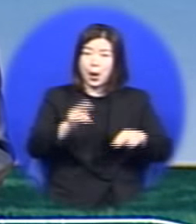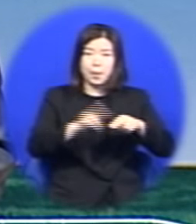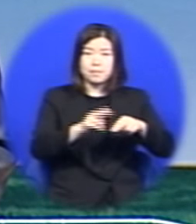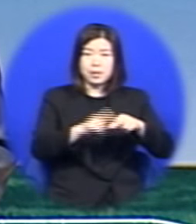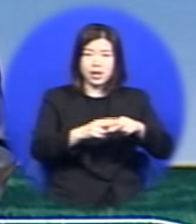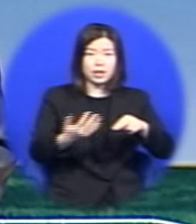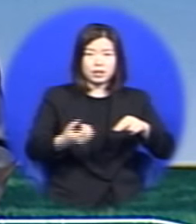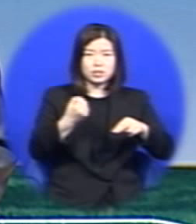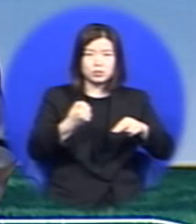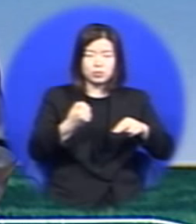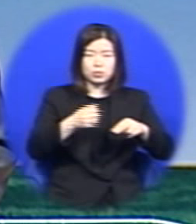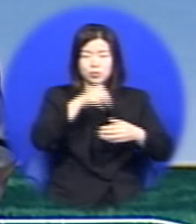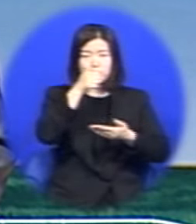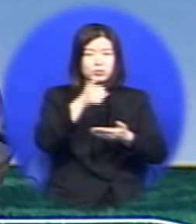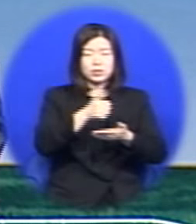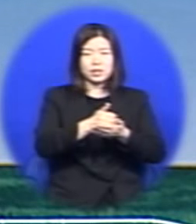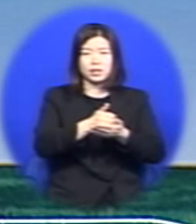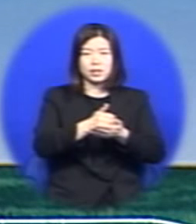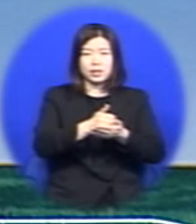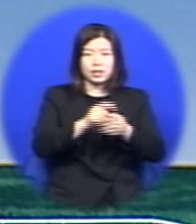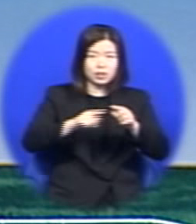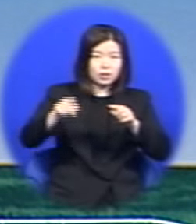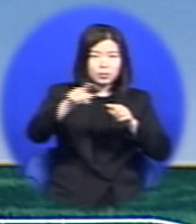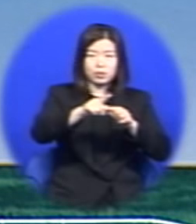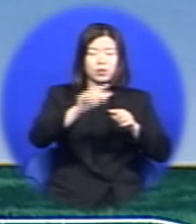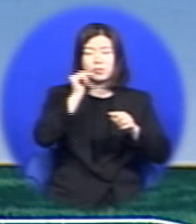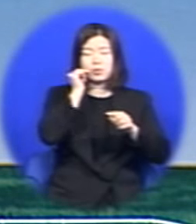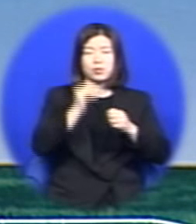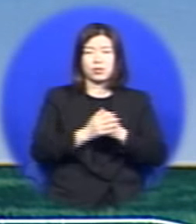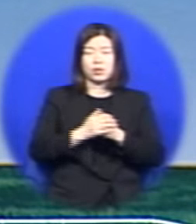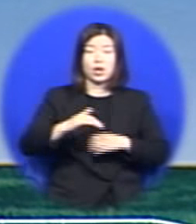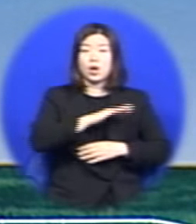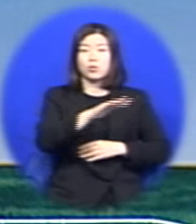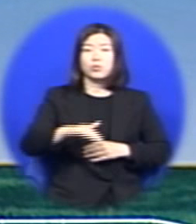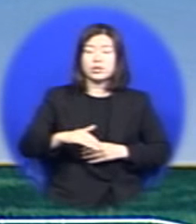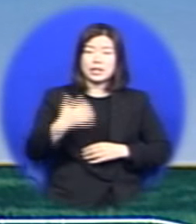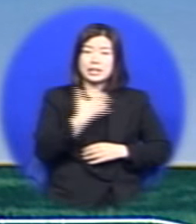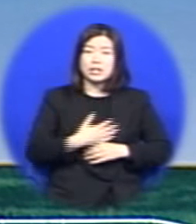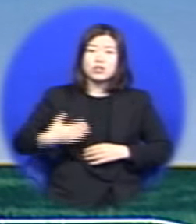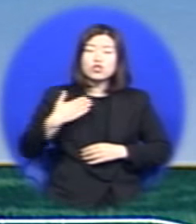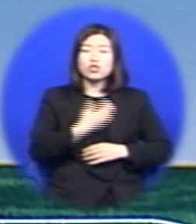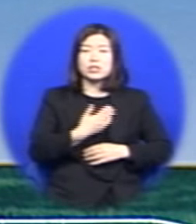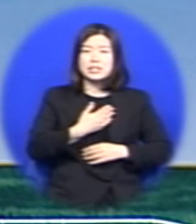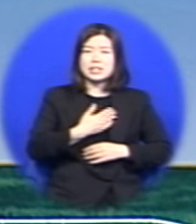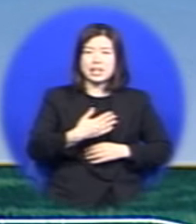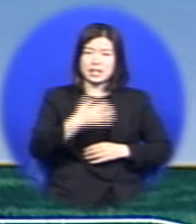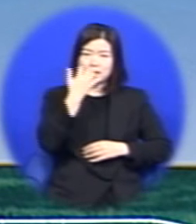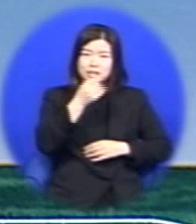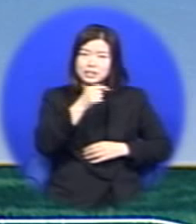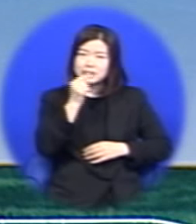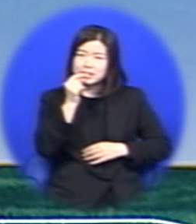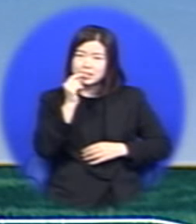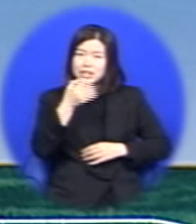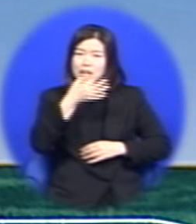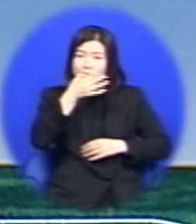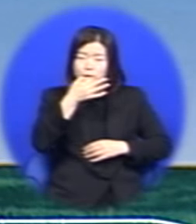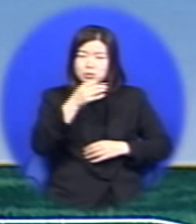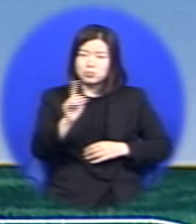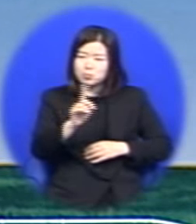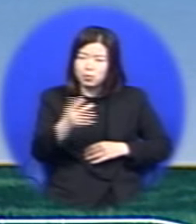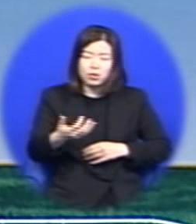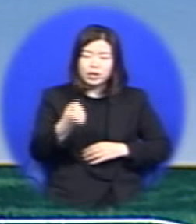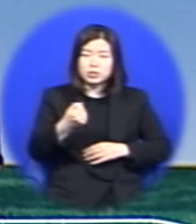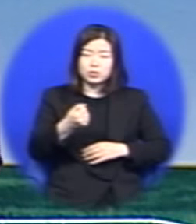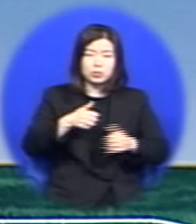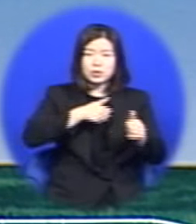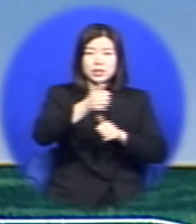극복 못합니다. 우리의 육신의 정욕은 무슨 것으로도 이길 수 없습니다. 그런데 우리가